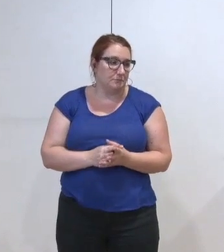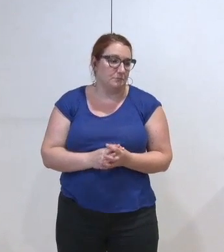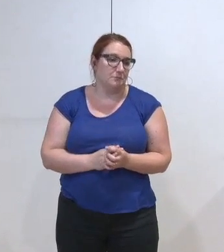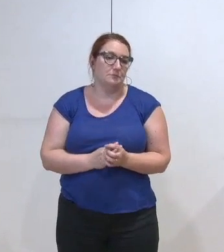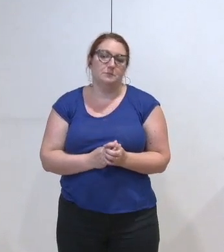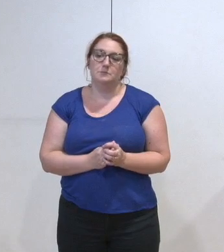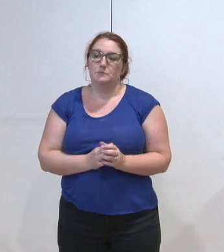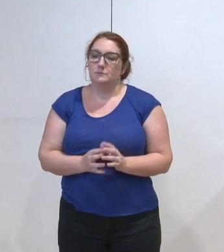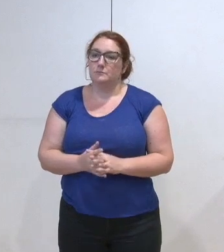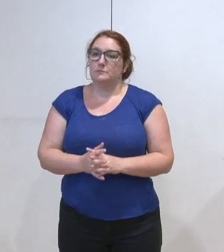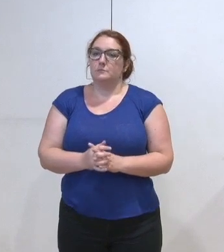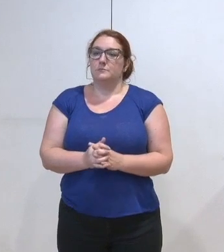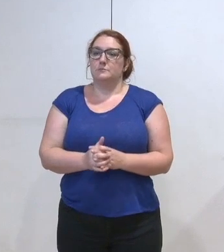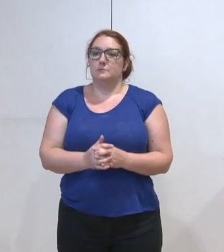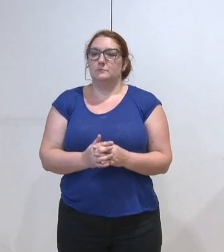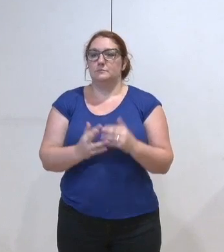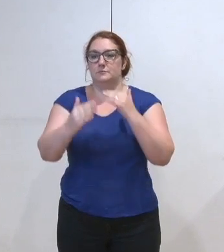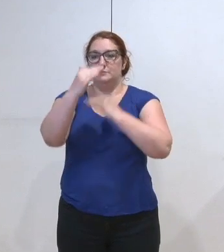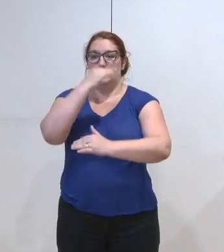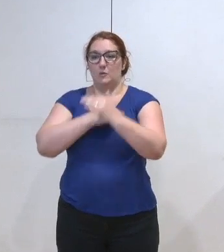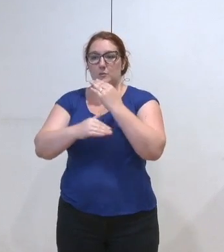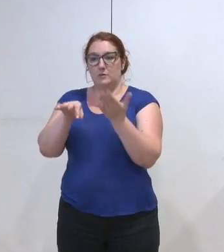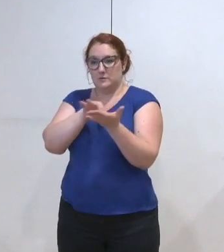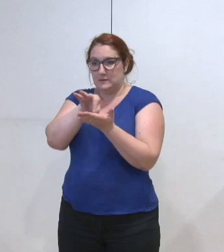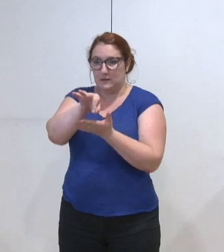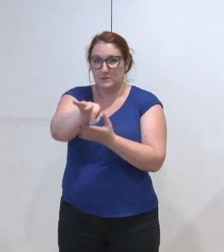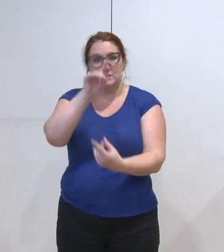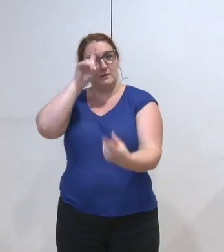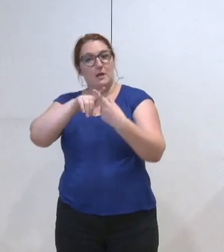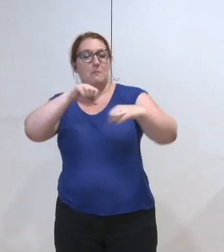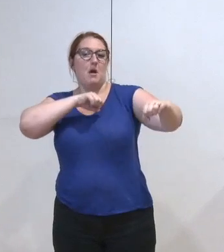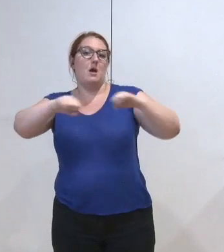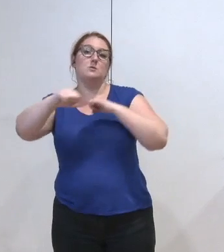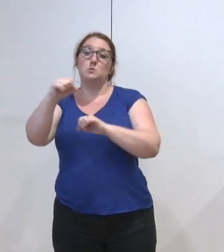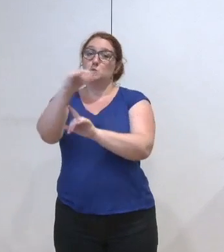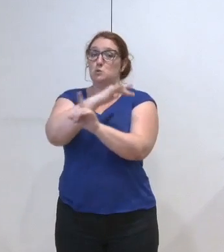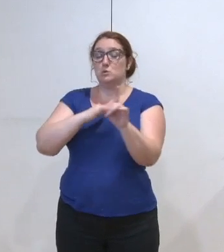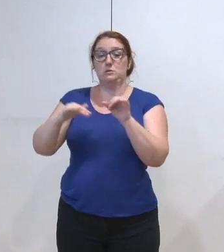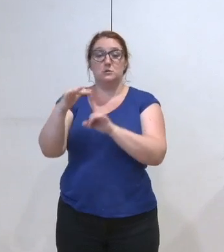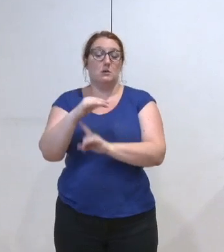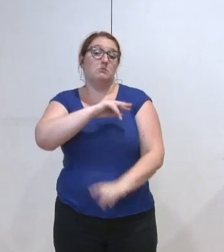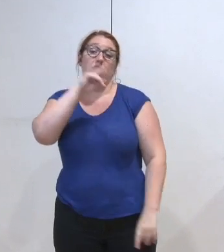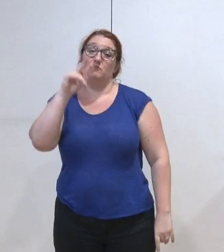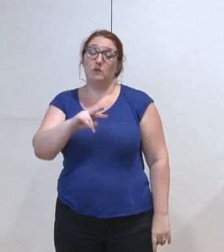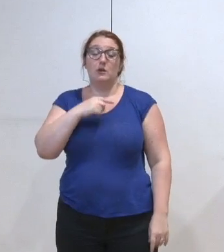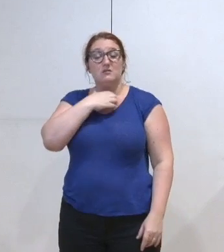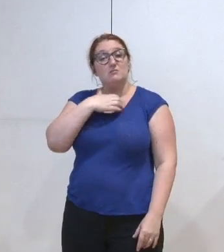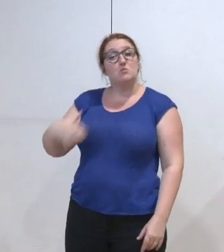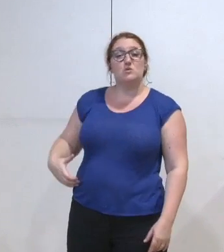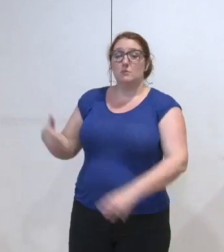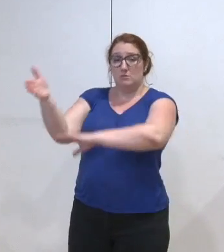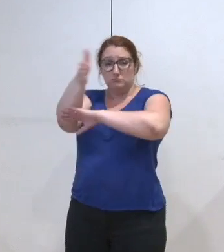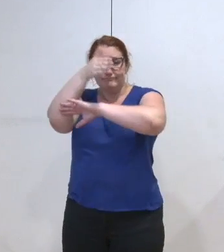ville notre plan stratégique d'action sociale finalement nous portons une action sociale municipale en